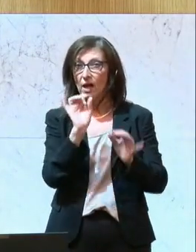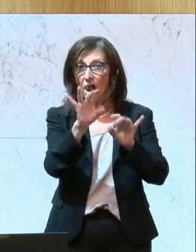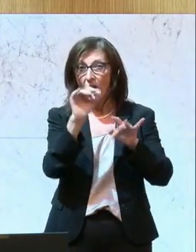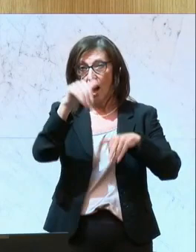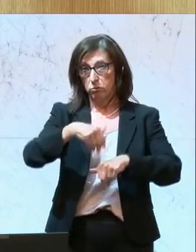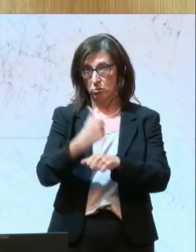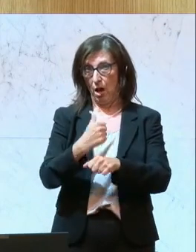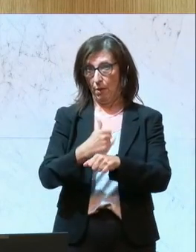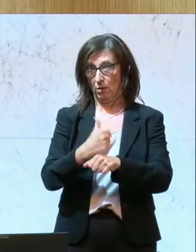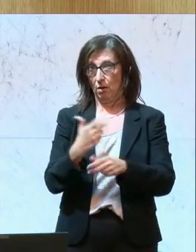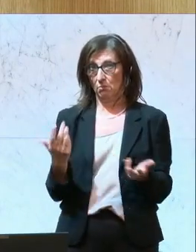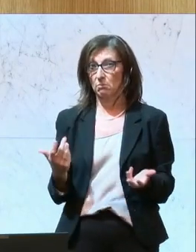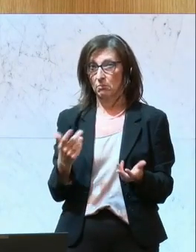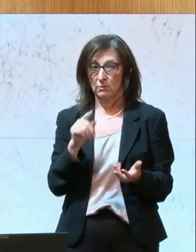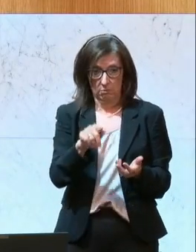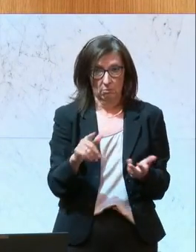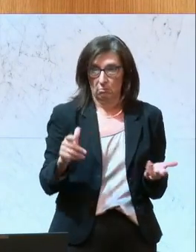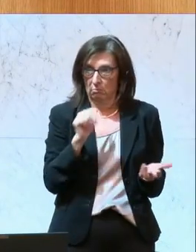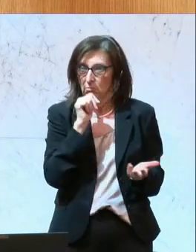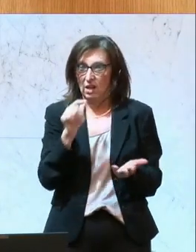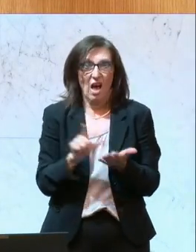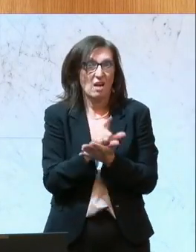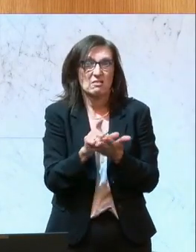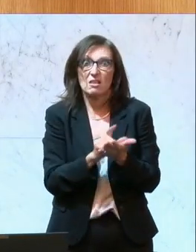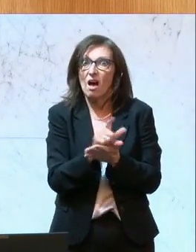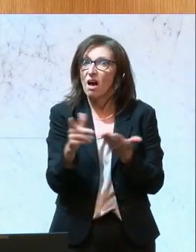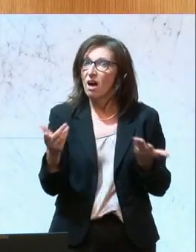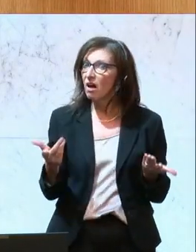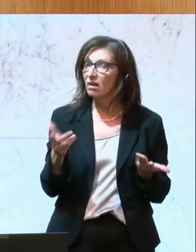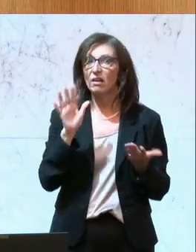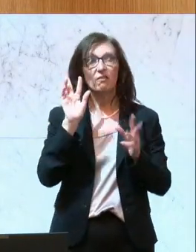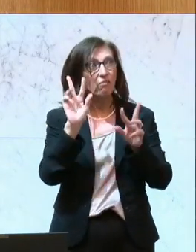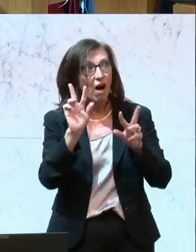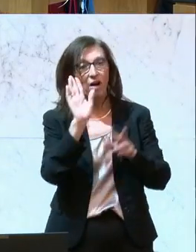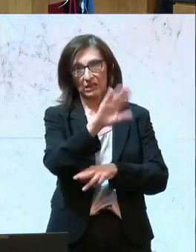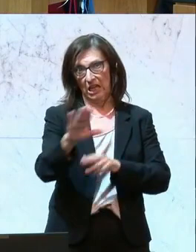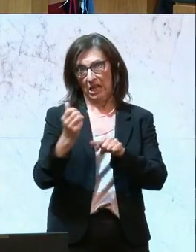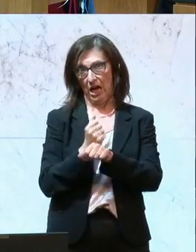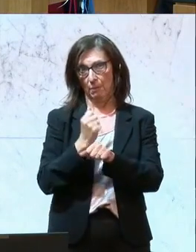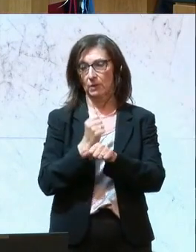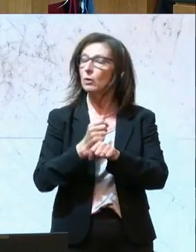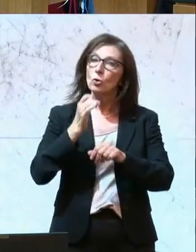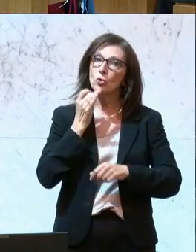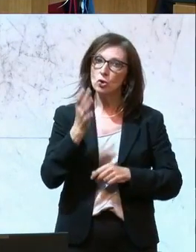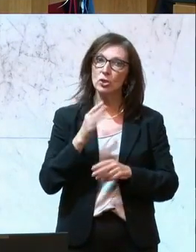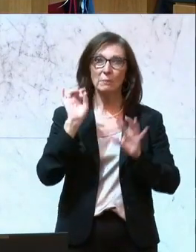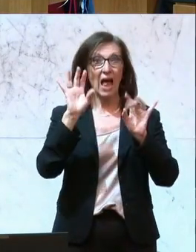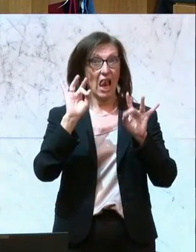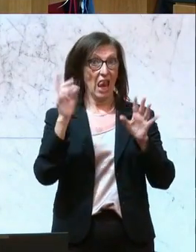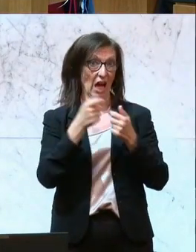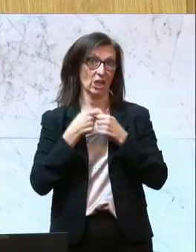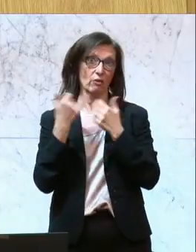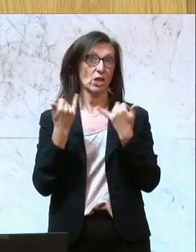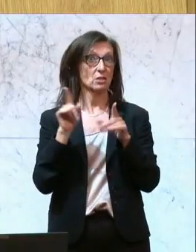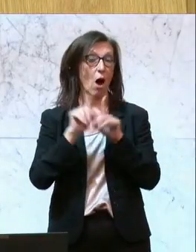Lehrer erleben, sodass sie nicht mehr ihren Job machen können. Und das stimmt, die Lehrergewerkschaft schlägt es auch Alarm und sagt,